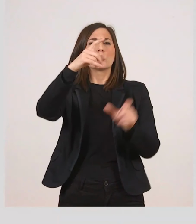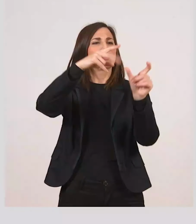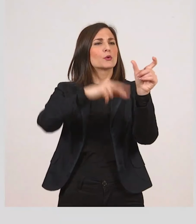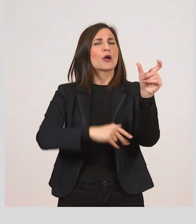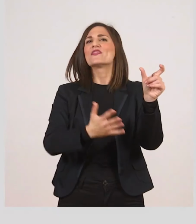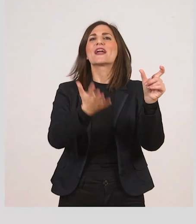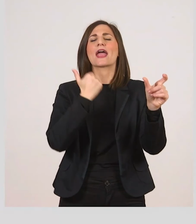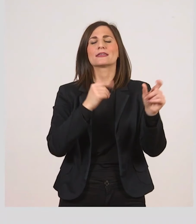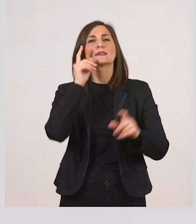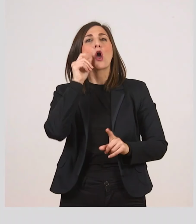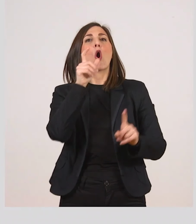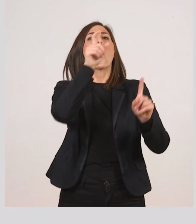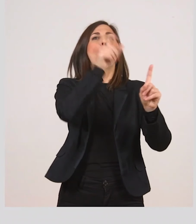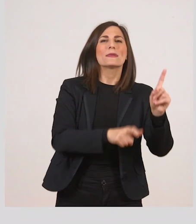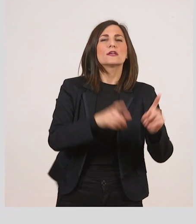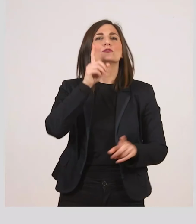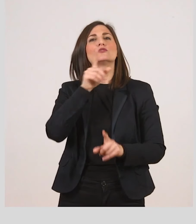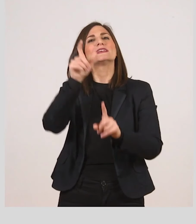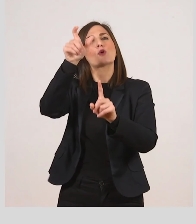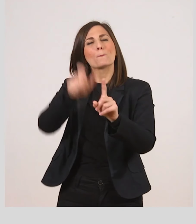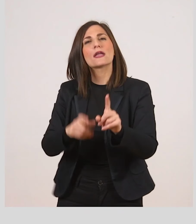ο οποίος, η οποία, το οποίο,